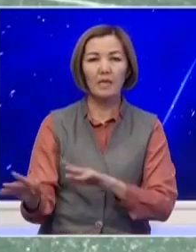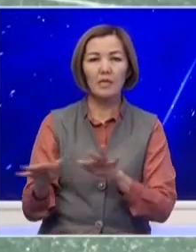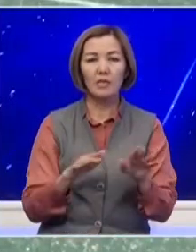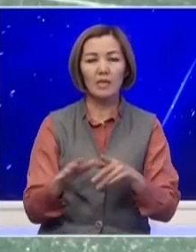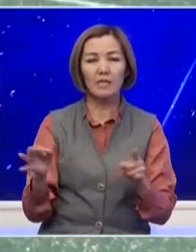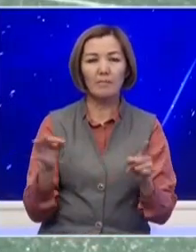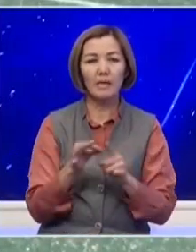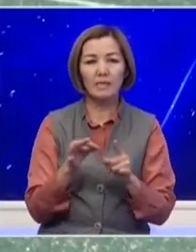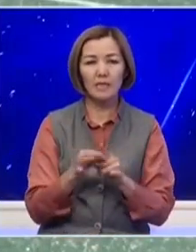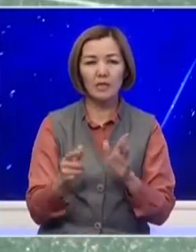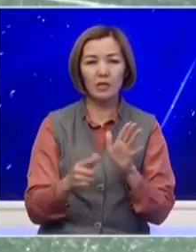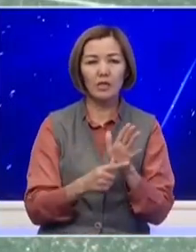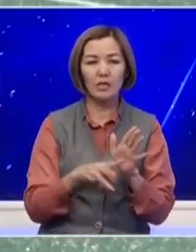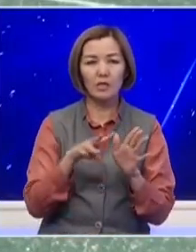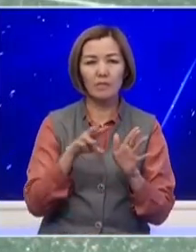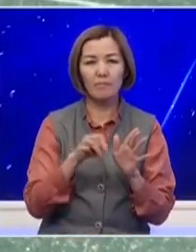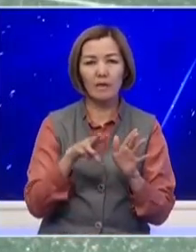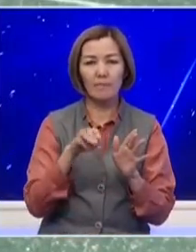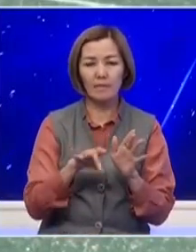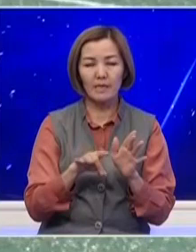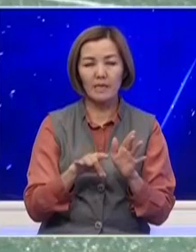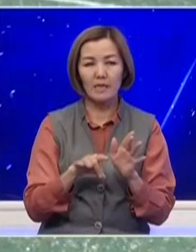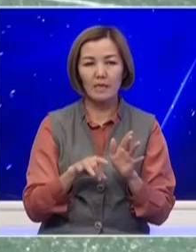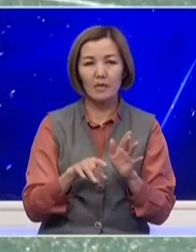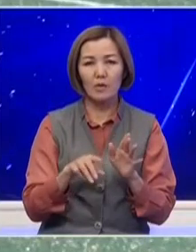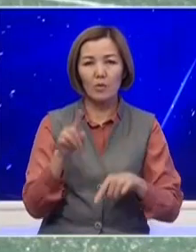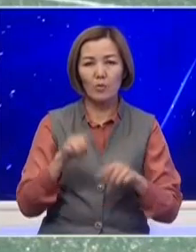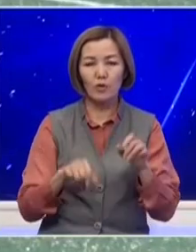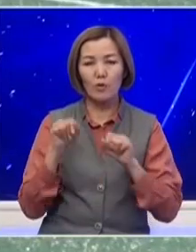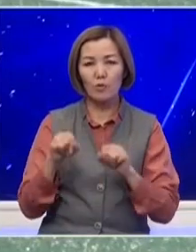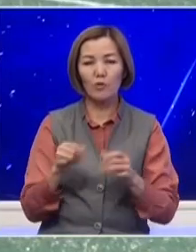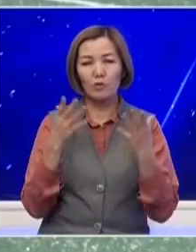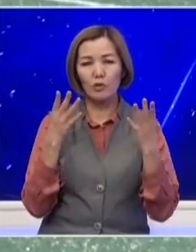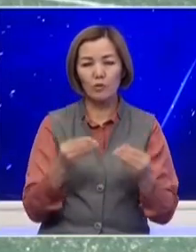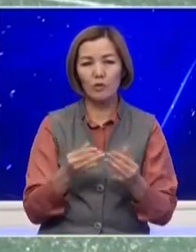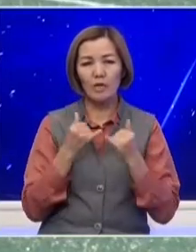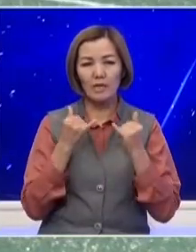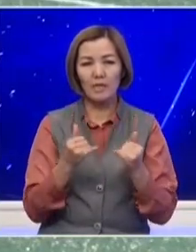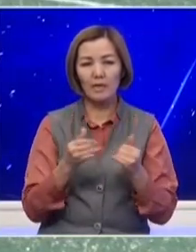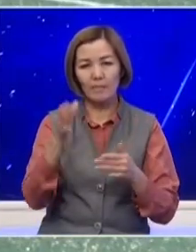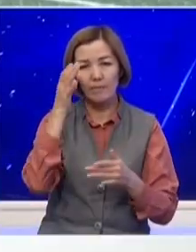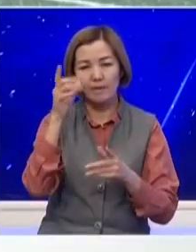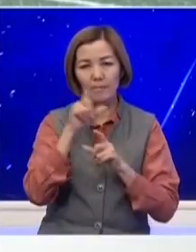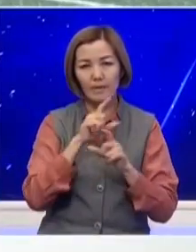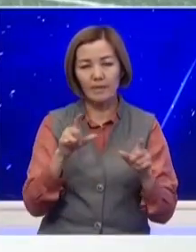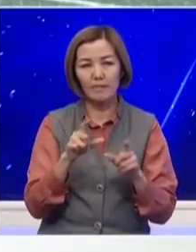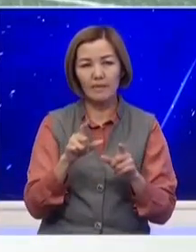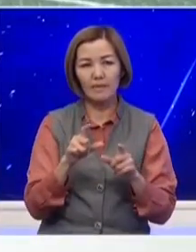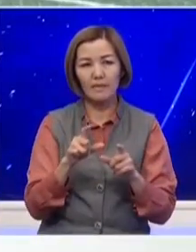бұл 7 мамыр отан қорғаушылар күніне арналған Алматы облыс білім басқармасының білім беру мекемелері